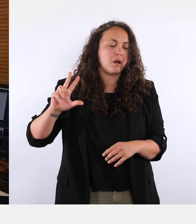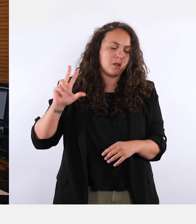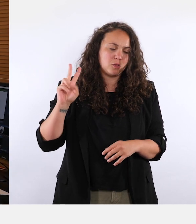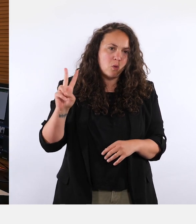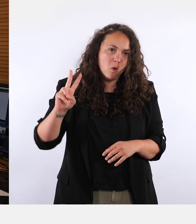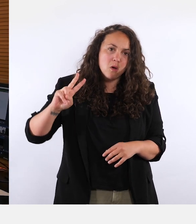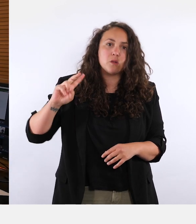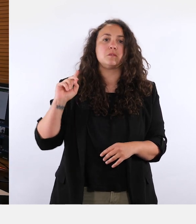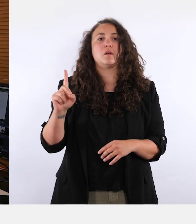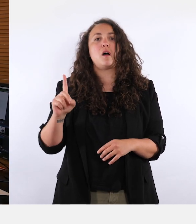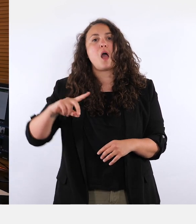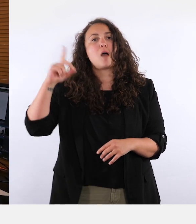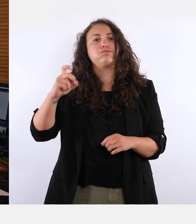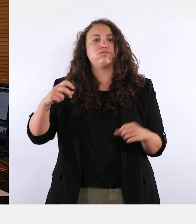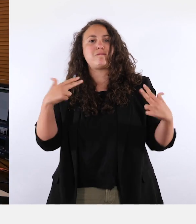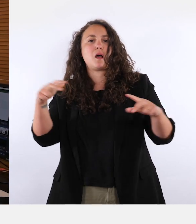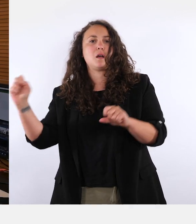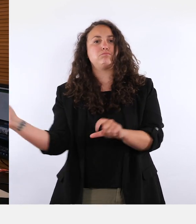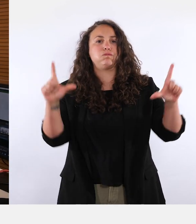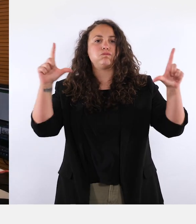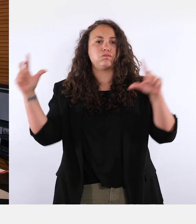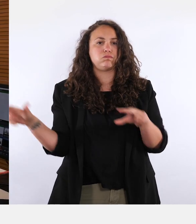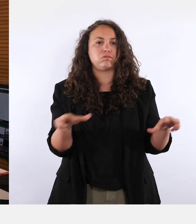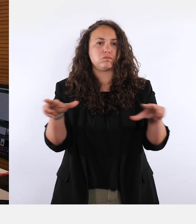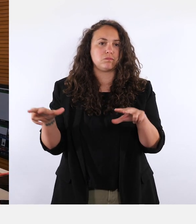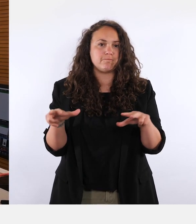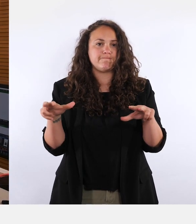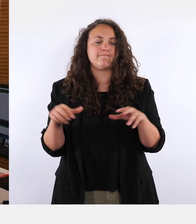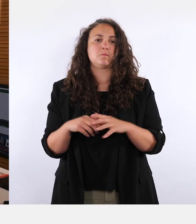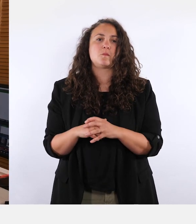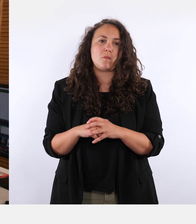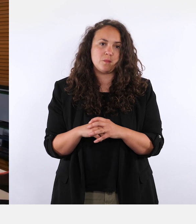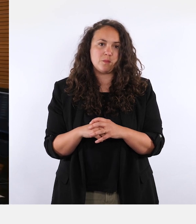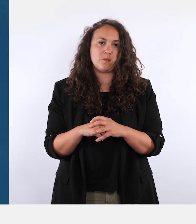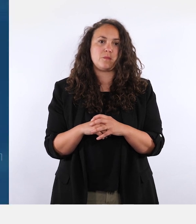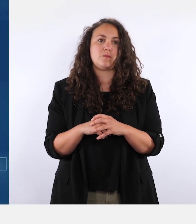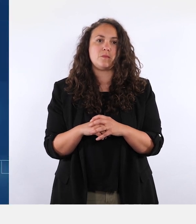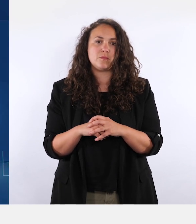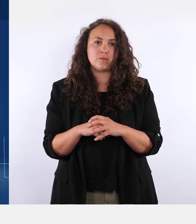plaît. 5, 4, 3, 2, top générique.